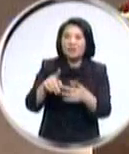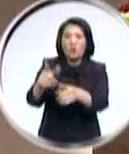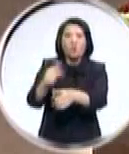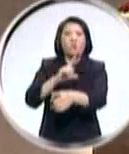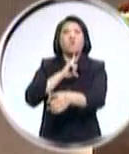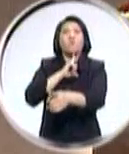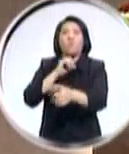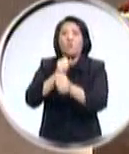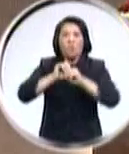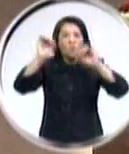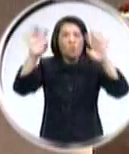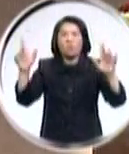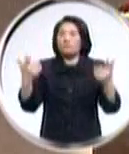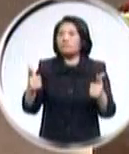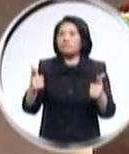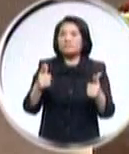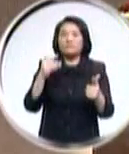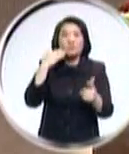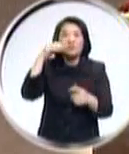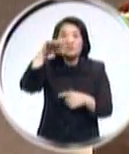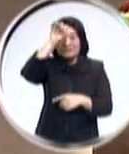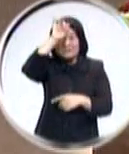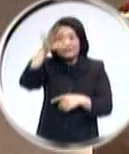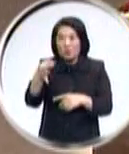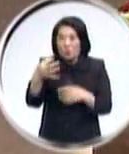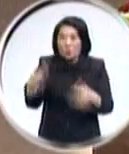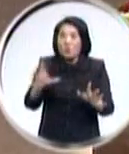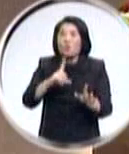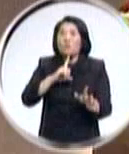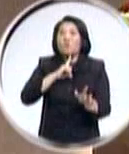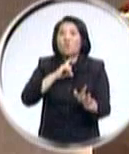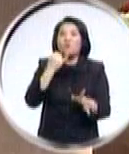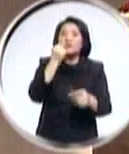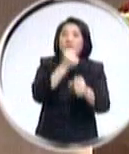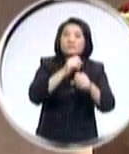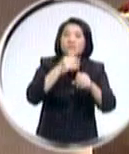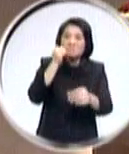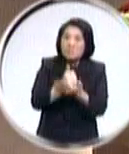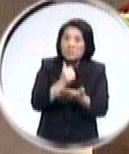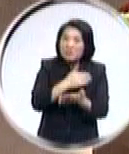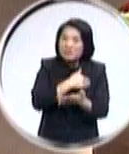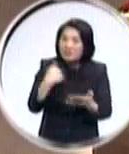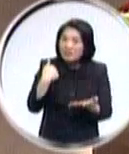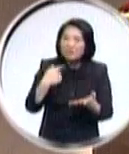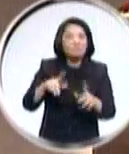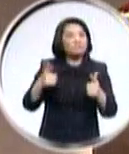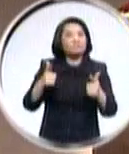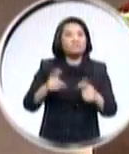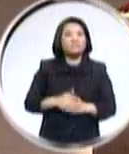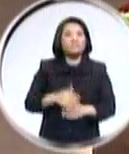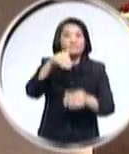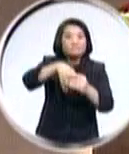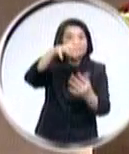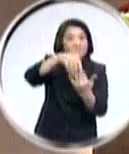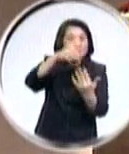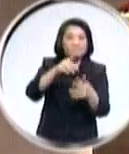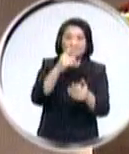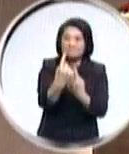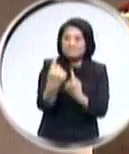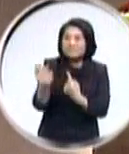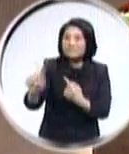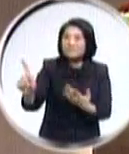有钱做广告，否则只有党产最多的政党才会有机会胜选。选举要比